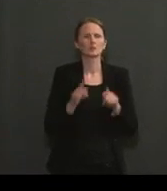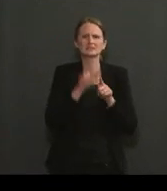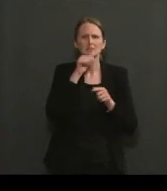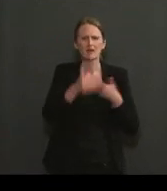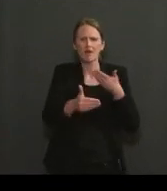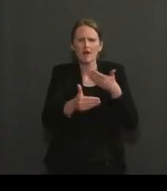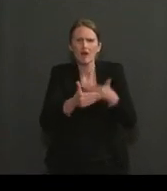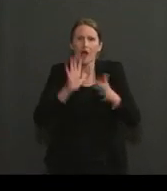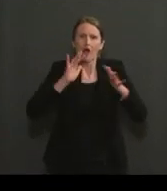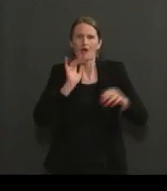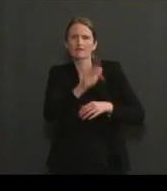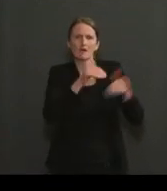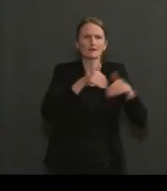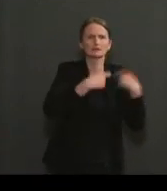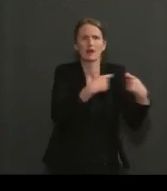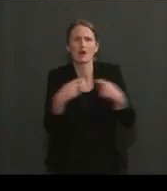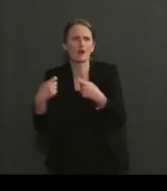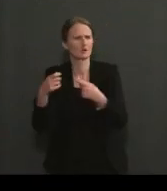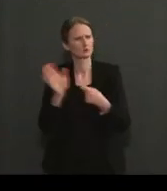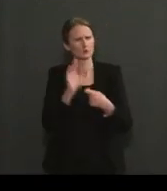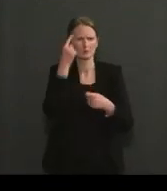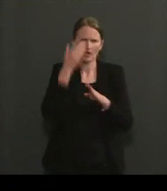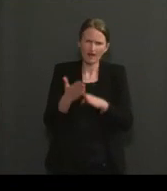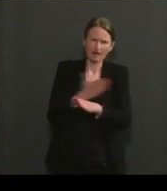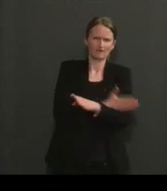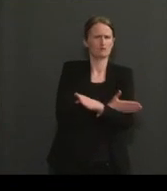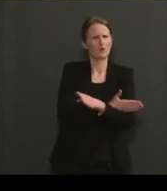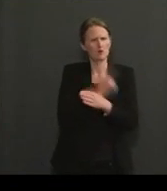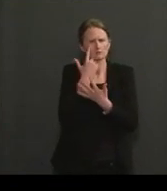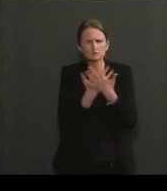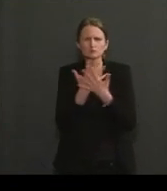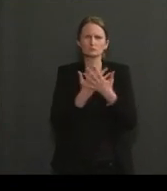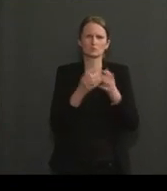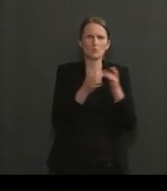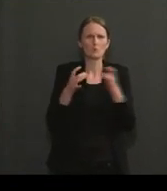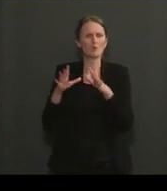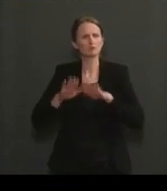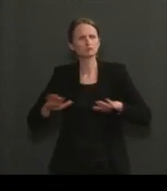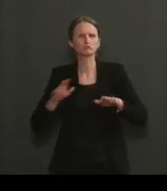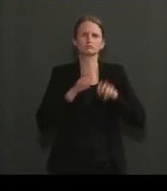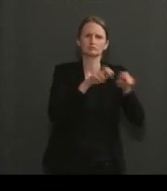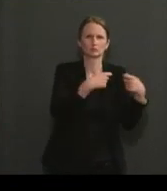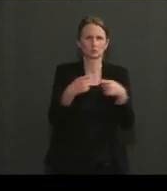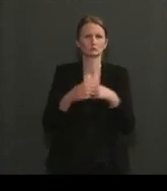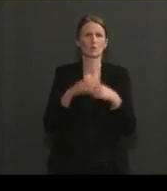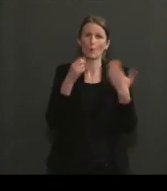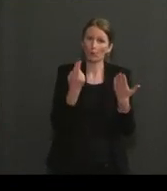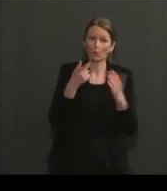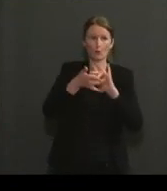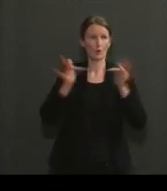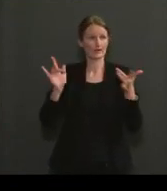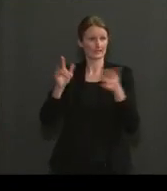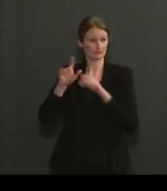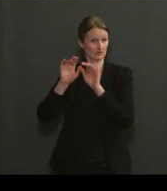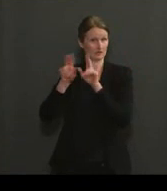achats en ligne, donc n'hésitons pas à passer par cette option. Les autorités locales et les commerçants vont prendre les mesures